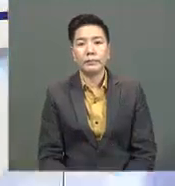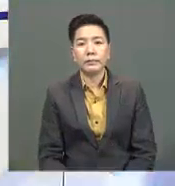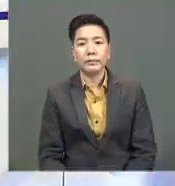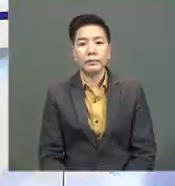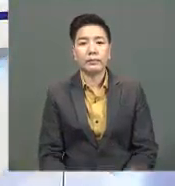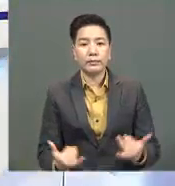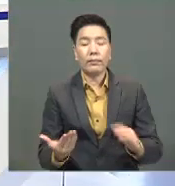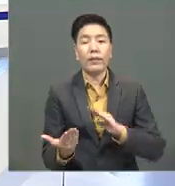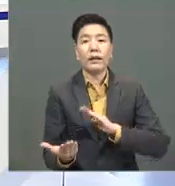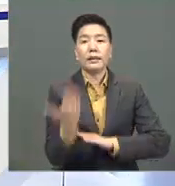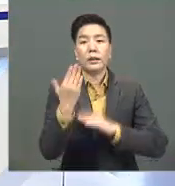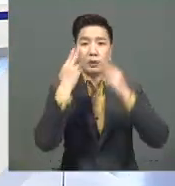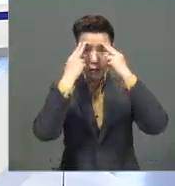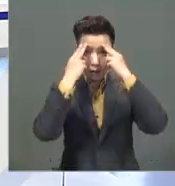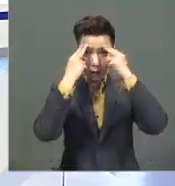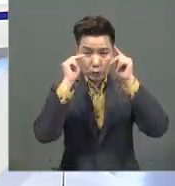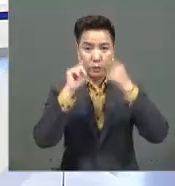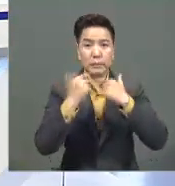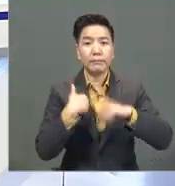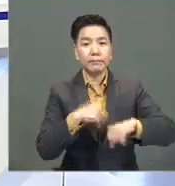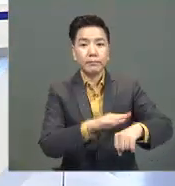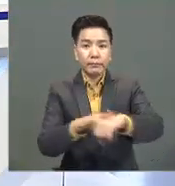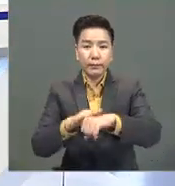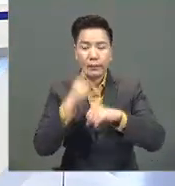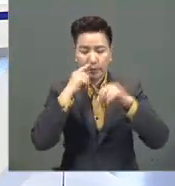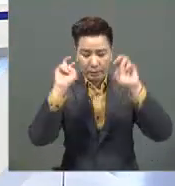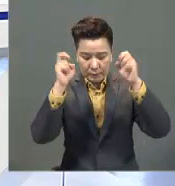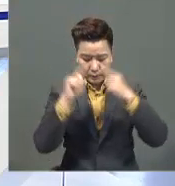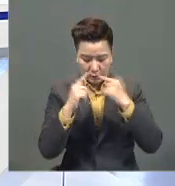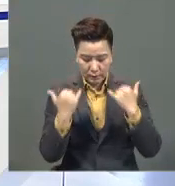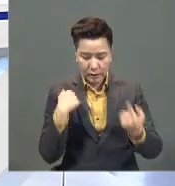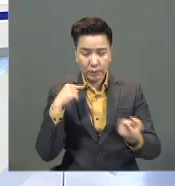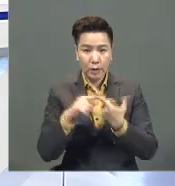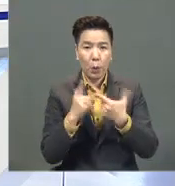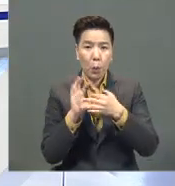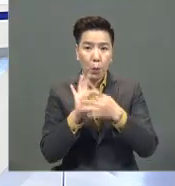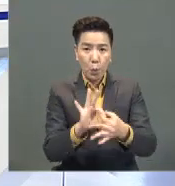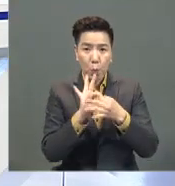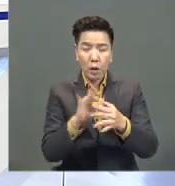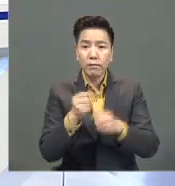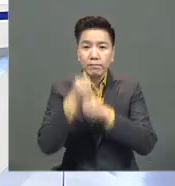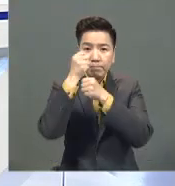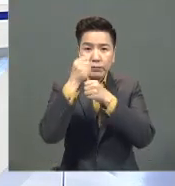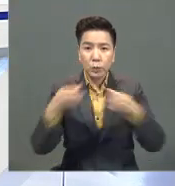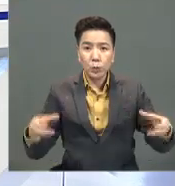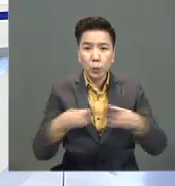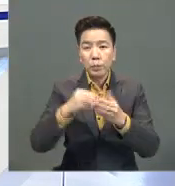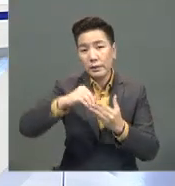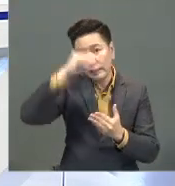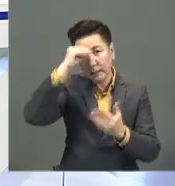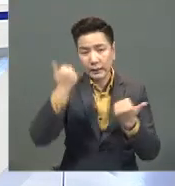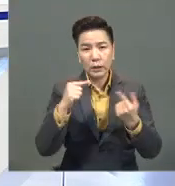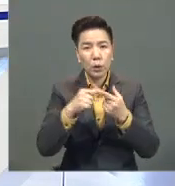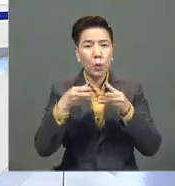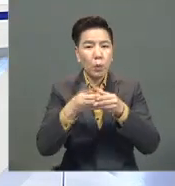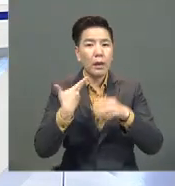ซึ่งเมื่อช่วงเช้าที่ผ่านมานายกรัฐมนตรีก็มาเน้นย้ำประเด็นนี้อีกครั้งหนึ่งนะคะเรื่องของความห่วงใยการชุมนุมของกลุ่มนักศึกษาก